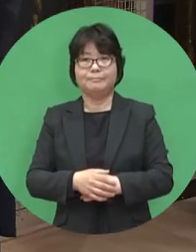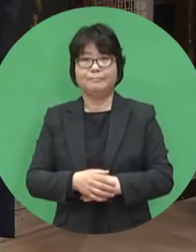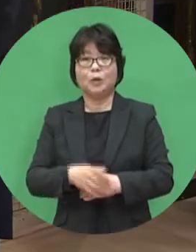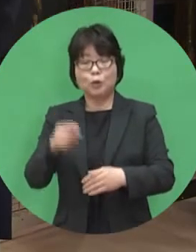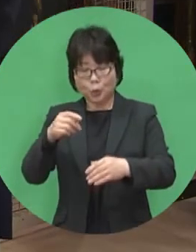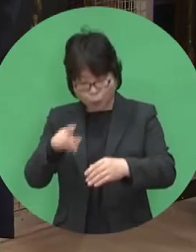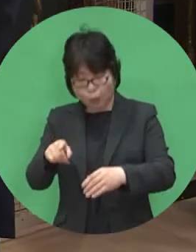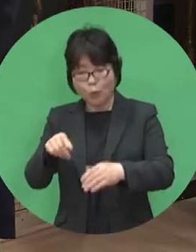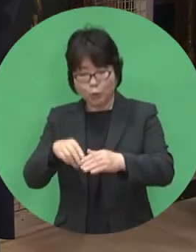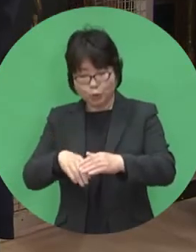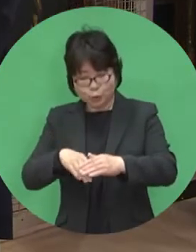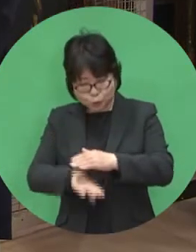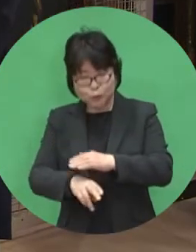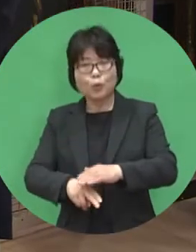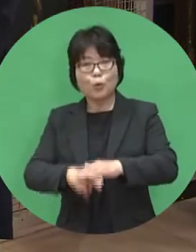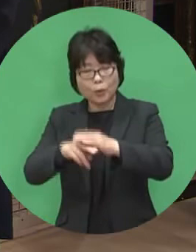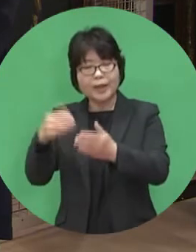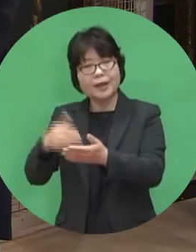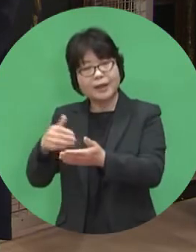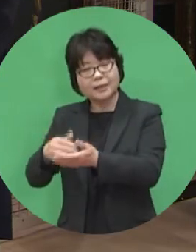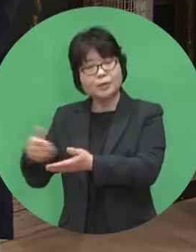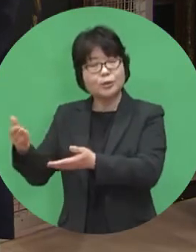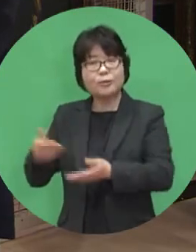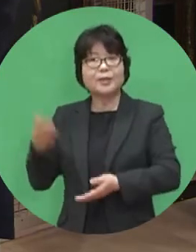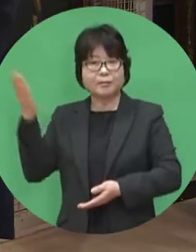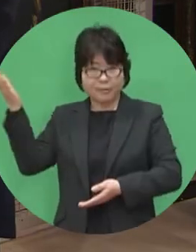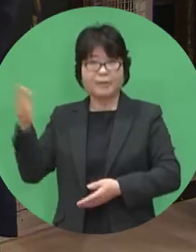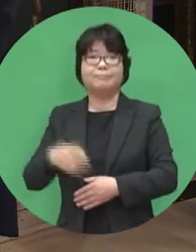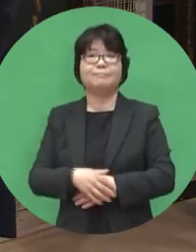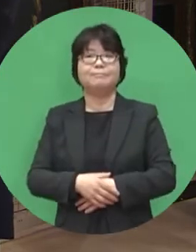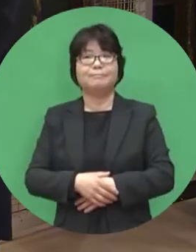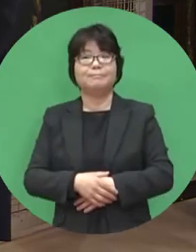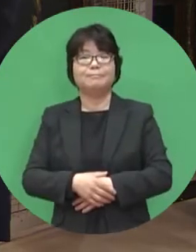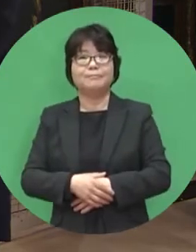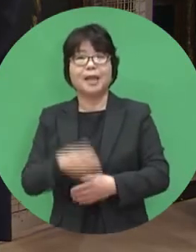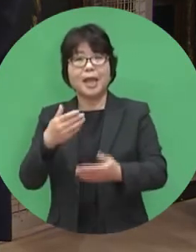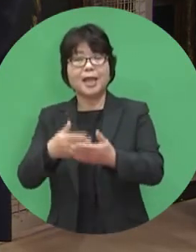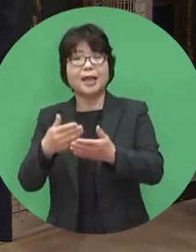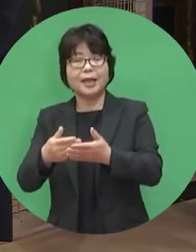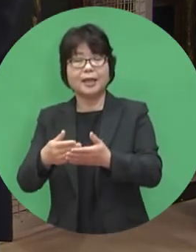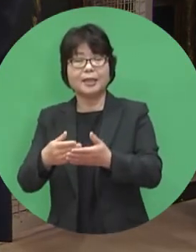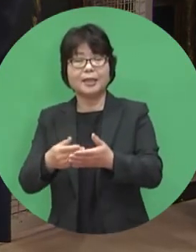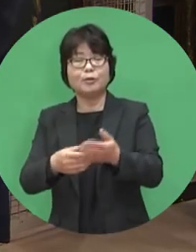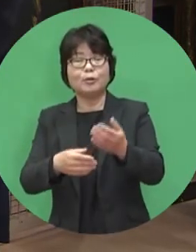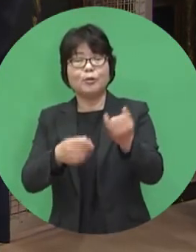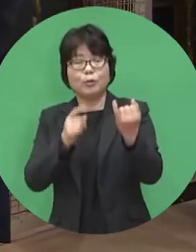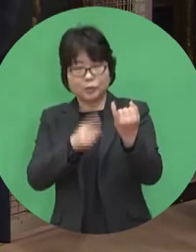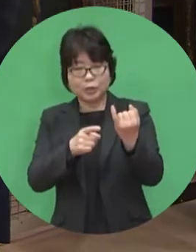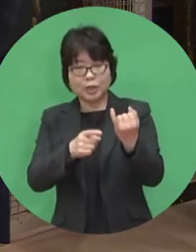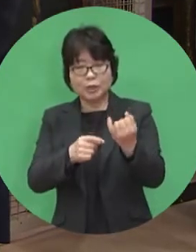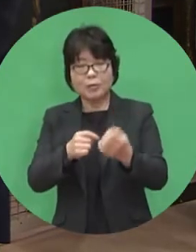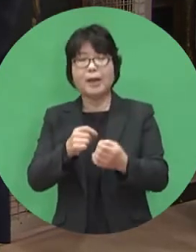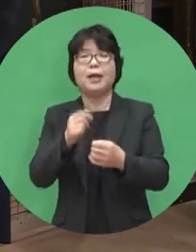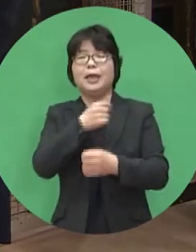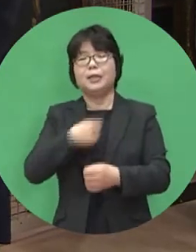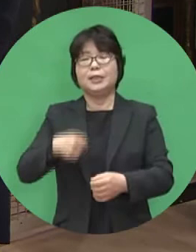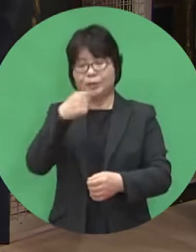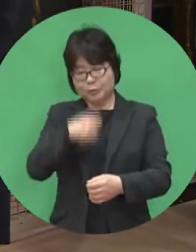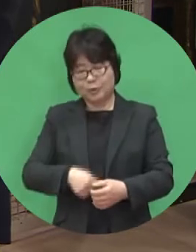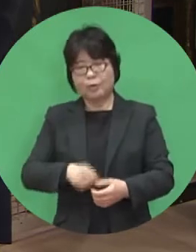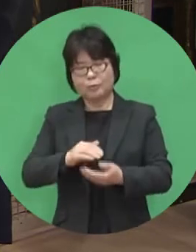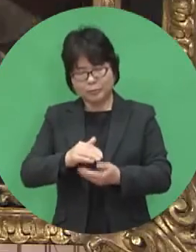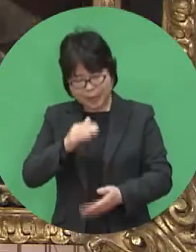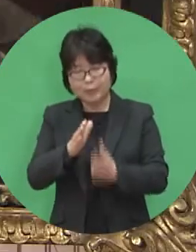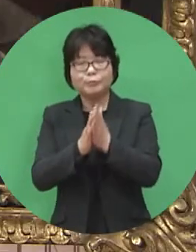その収蔵庫で解説を受けた作品は、 描かれているのはキリスト教を厚く信仰した女性